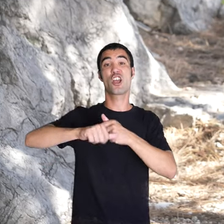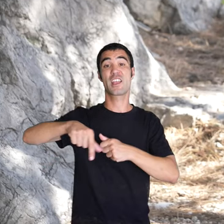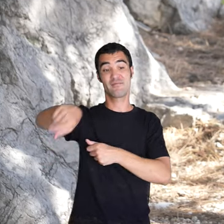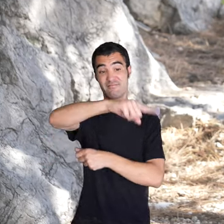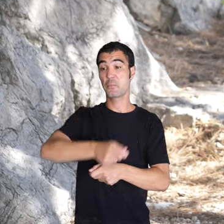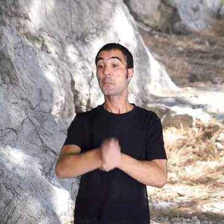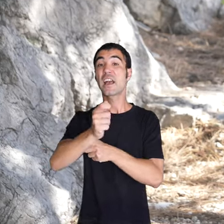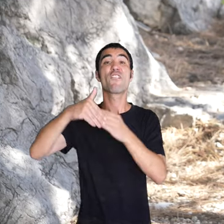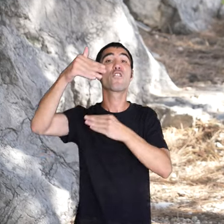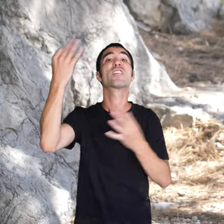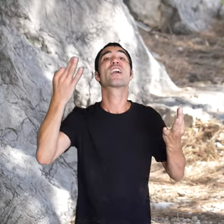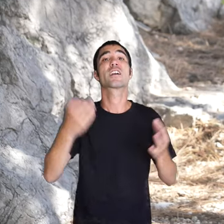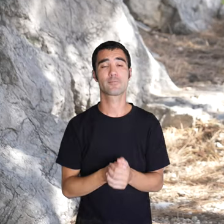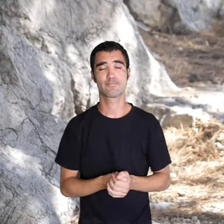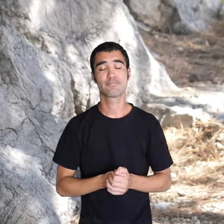així,